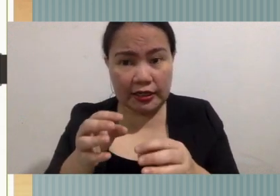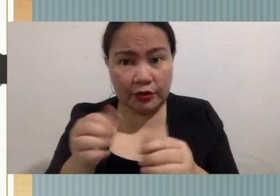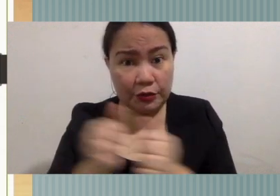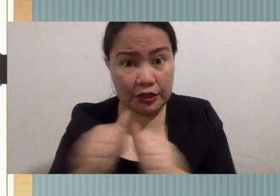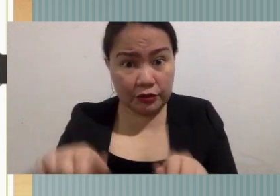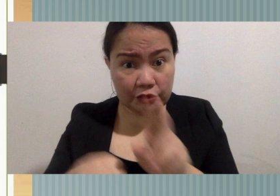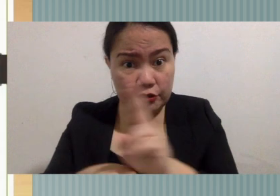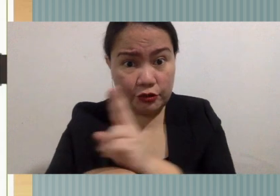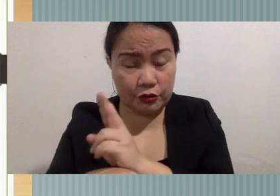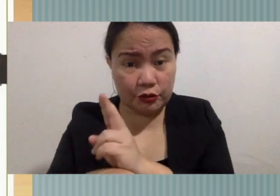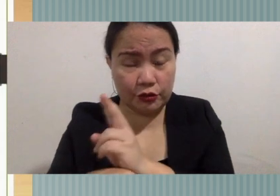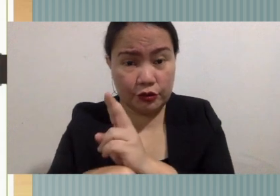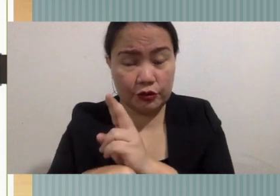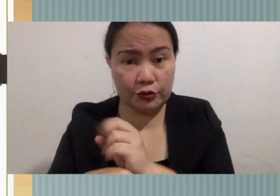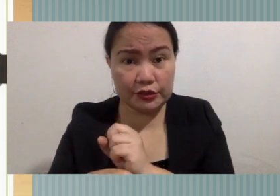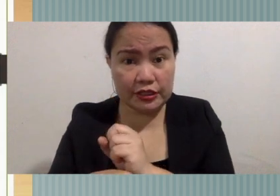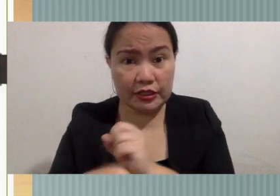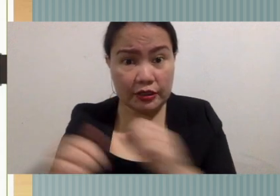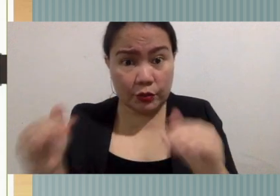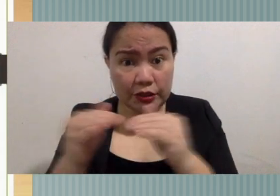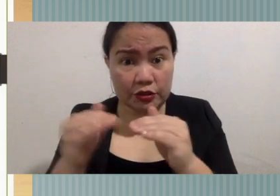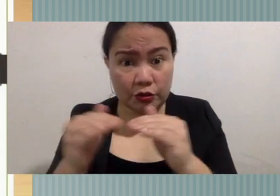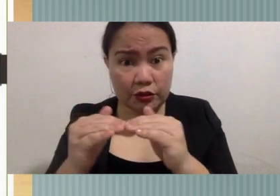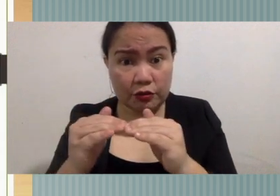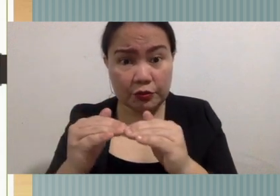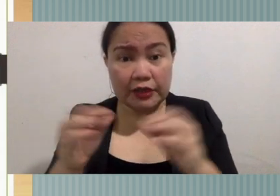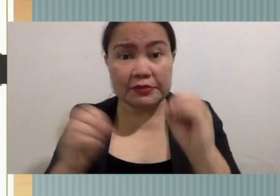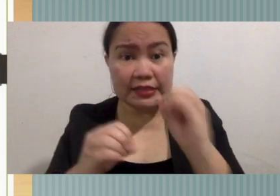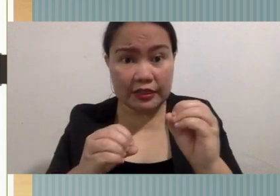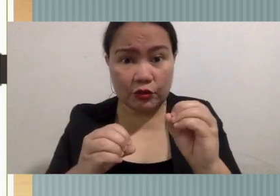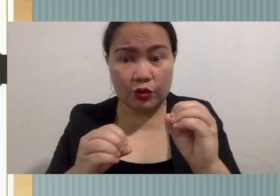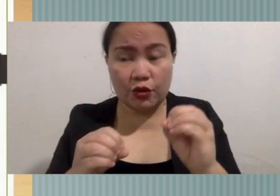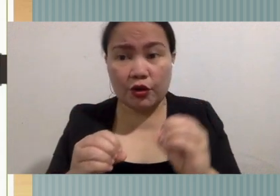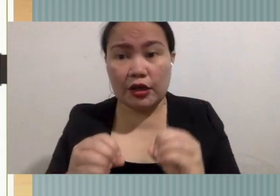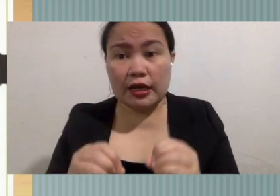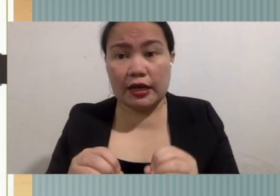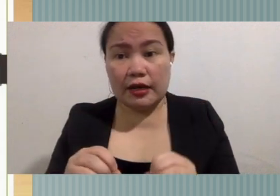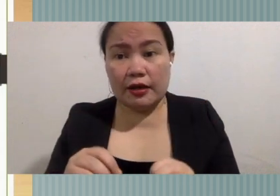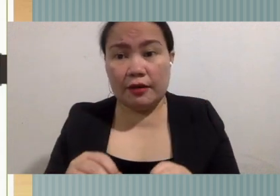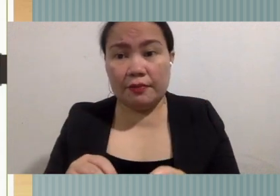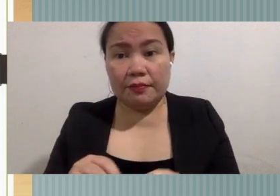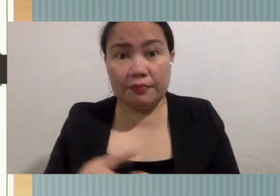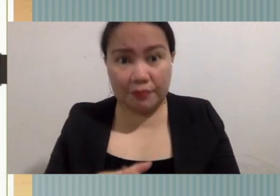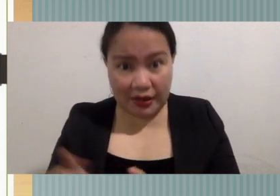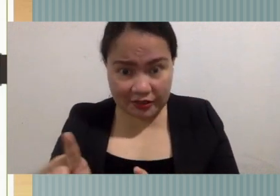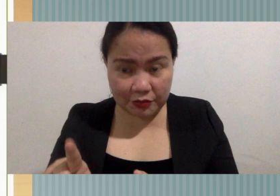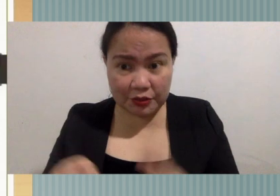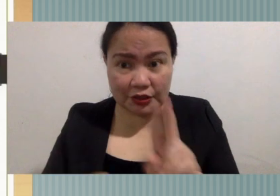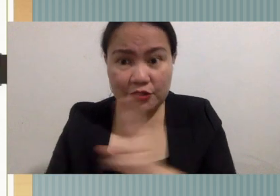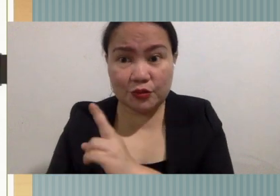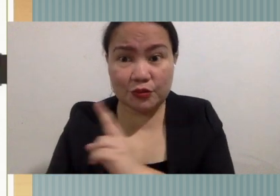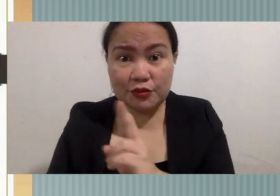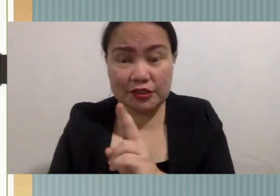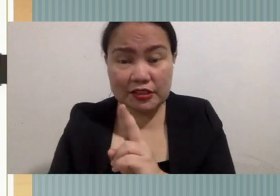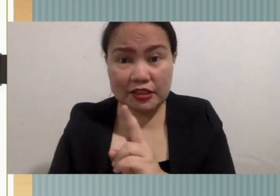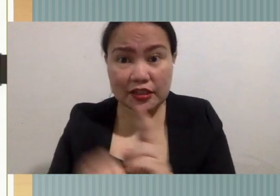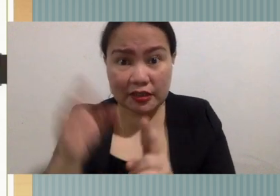our equation or equating our equation into 0, gagamitan lang natin ng value